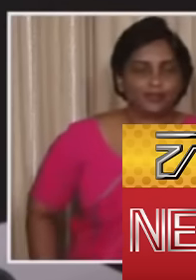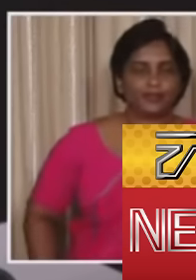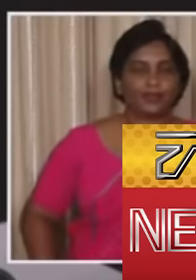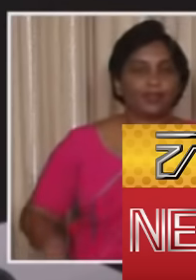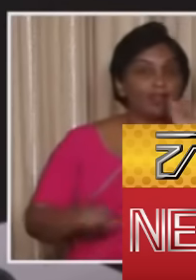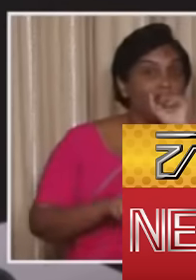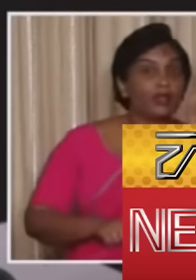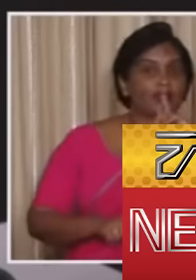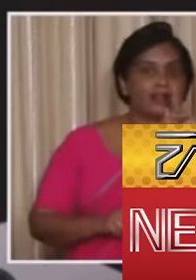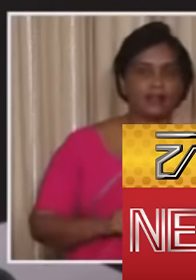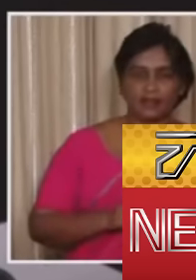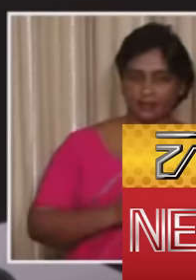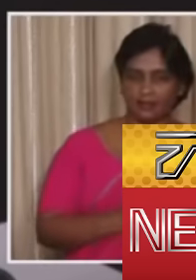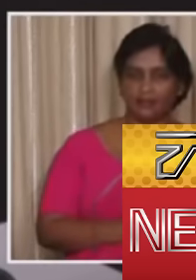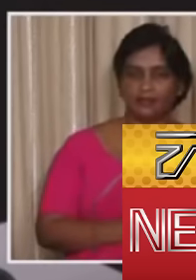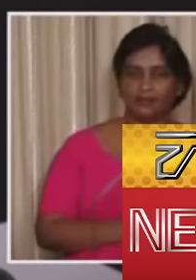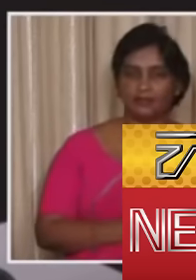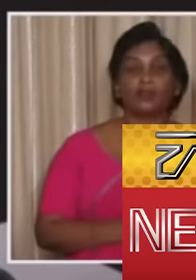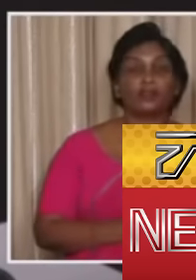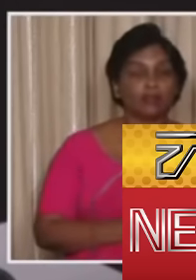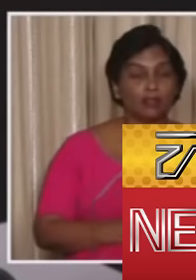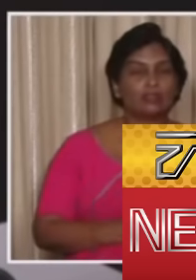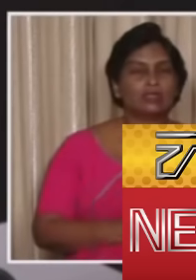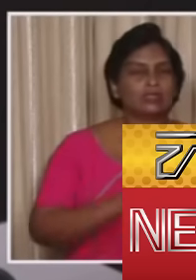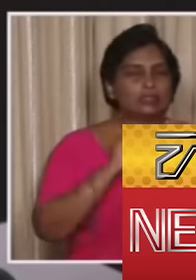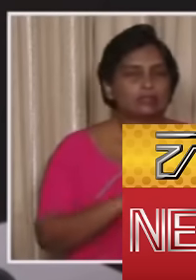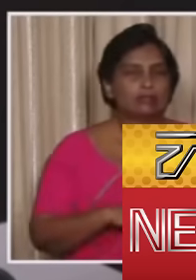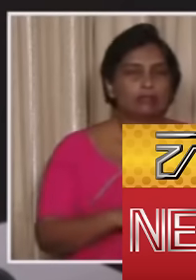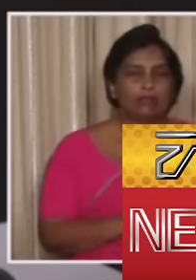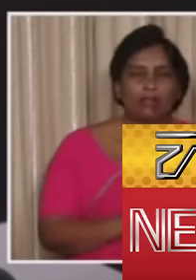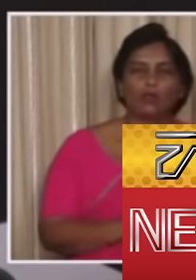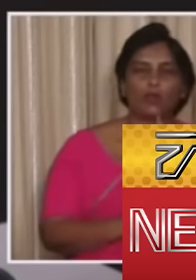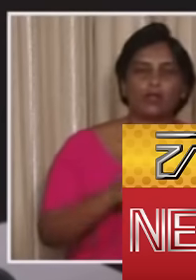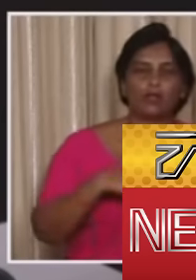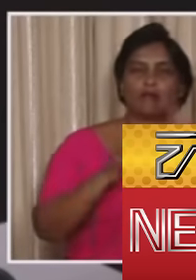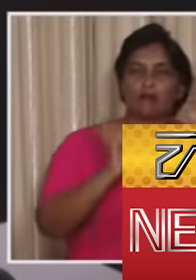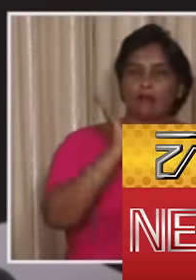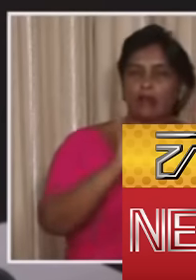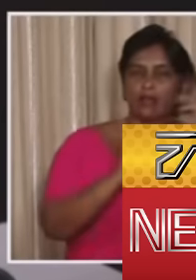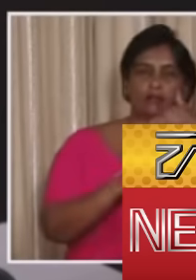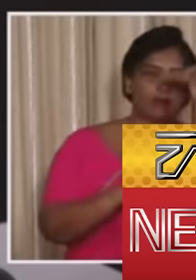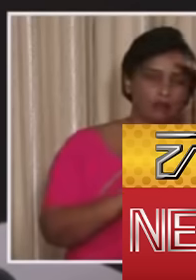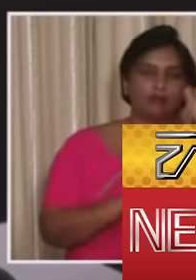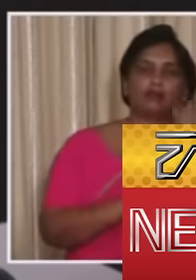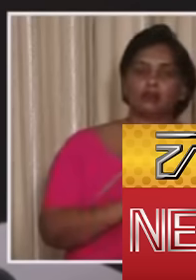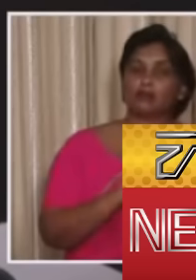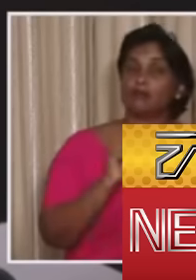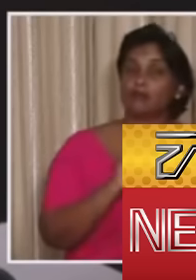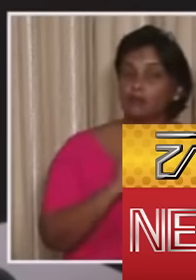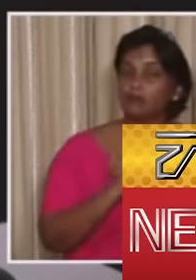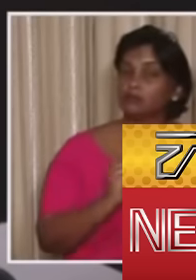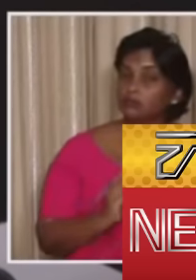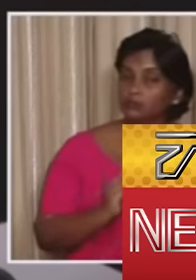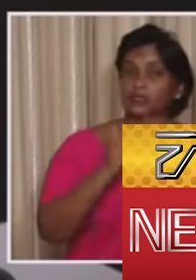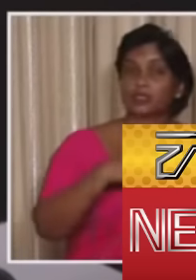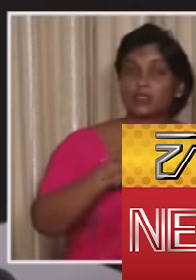ටික කියන්නේ මොකද්ද කියලා. එඳ අපිට දෙන නිවට නියාලු ජාතික නායකත්වයක් අපේ රටේ තිබුණේ. ඒ නිසා මේ අර්බුදයෙන් ගොඩේම සඳහා